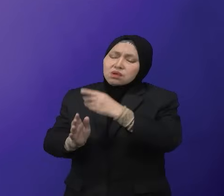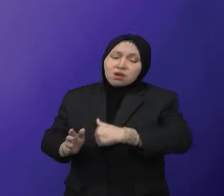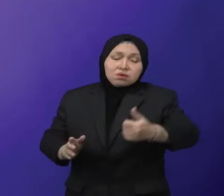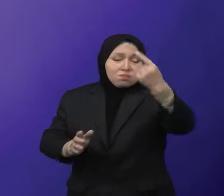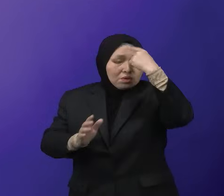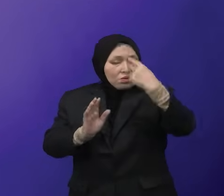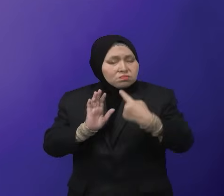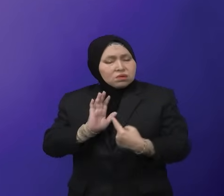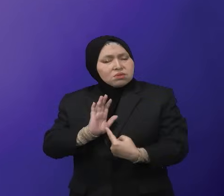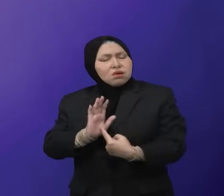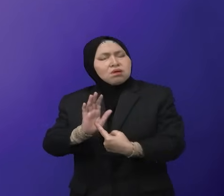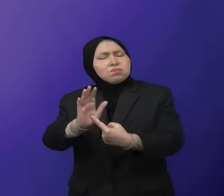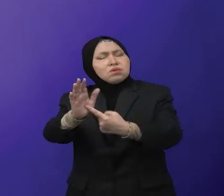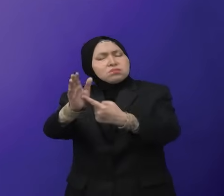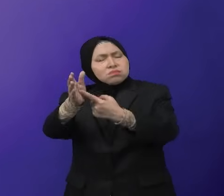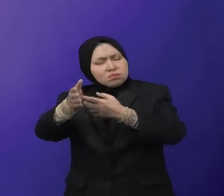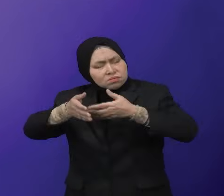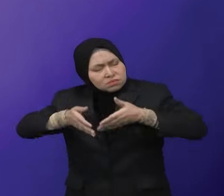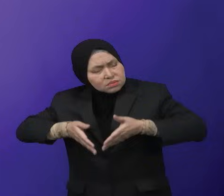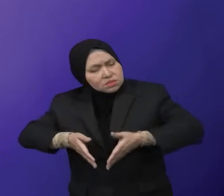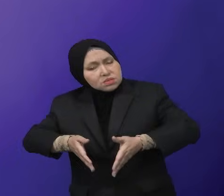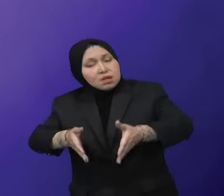yahdiyakum sunanal